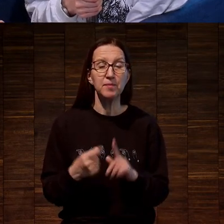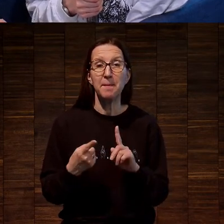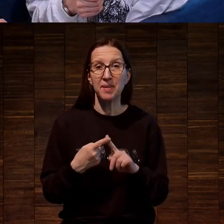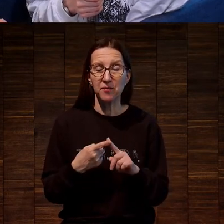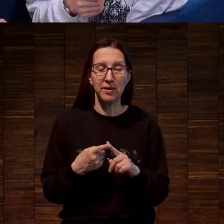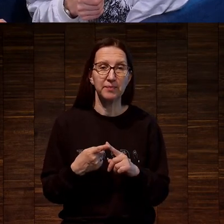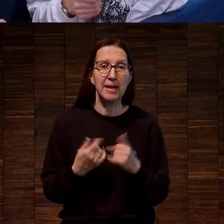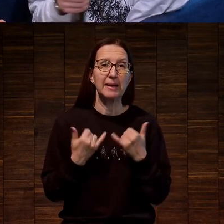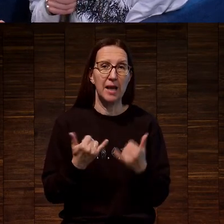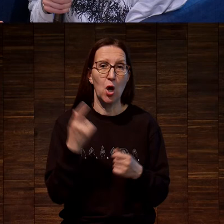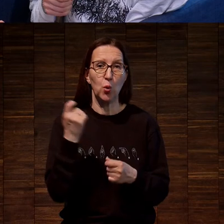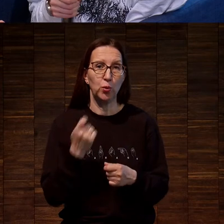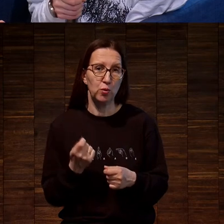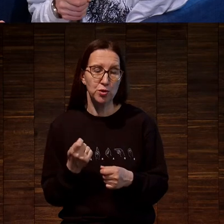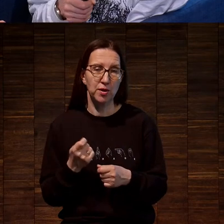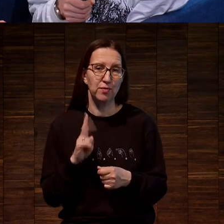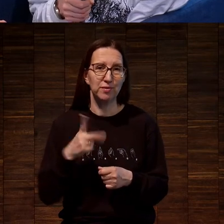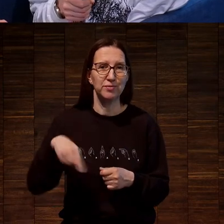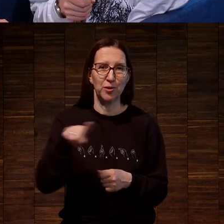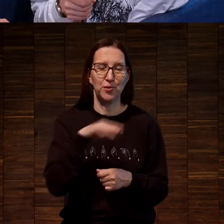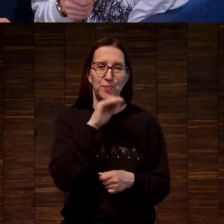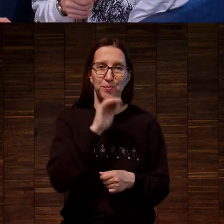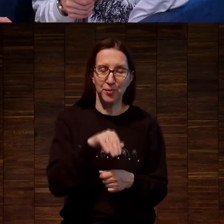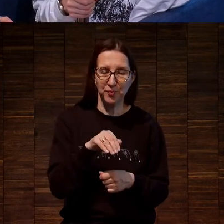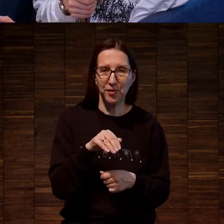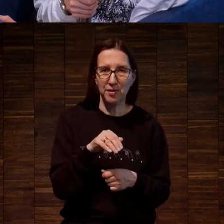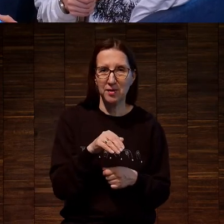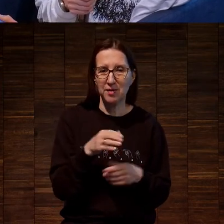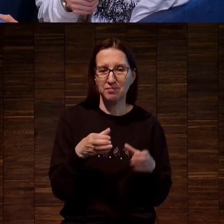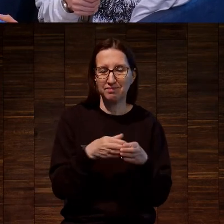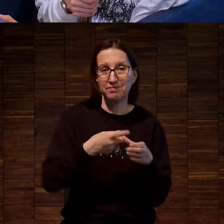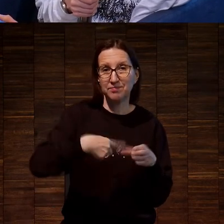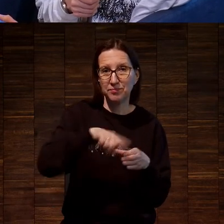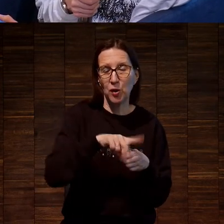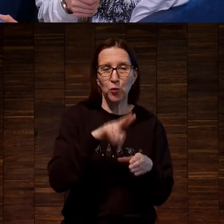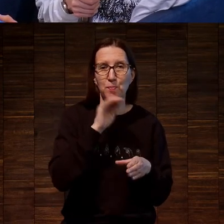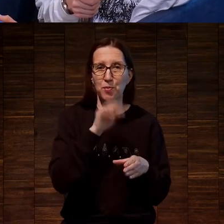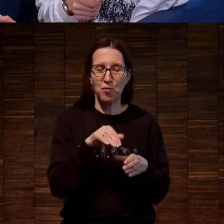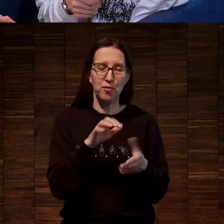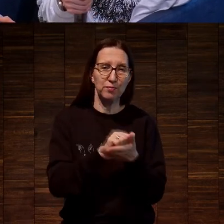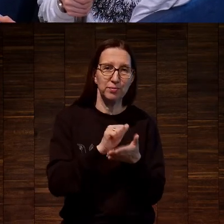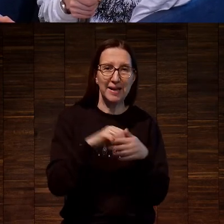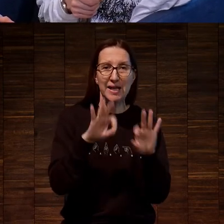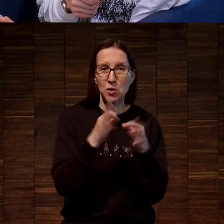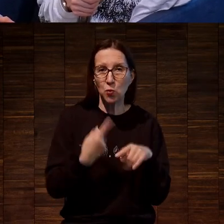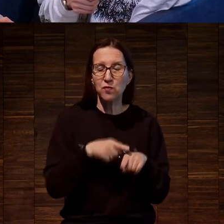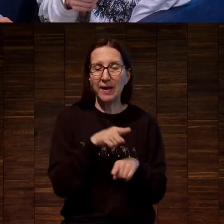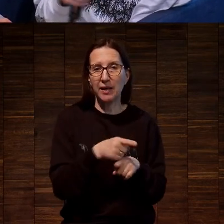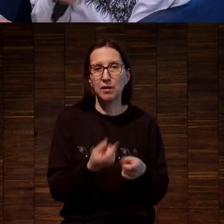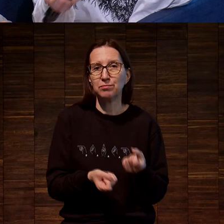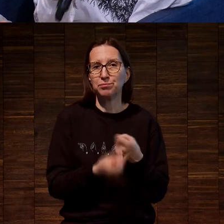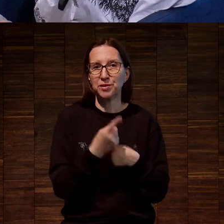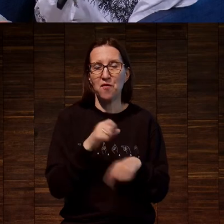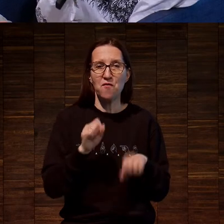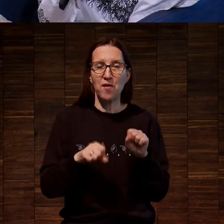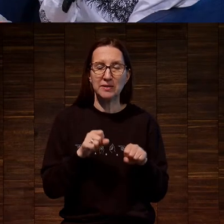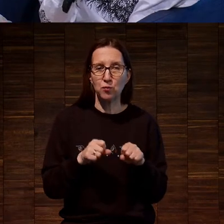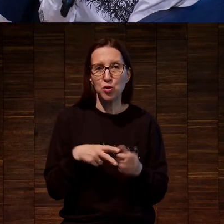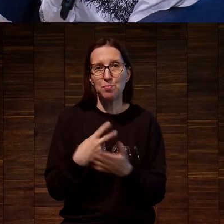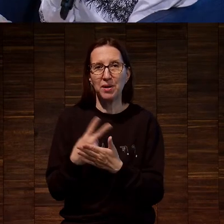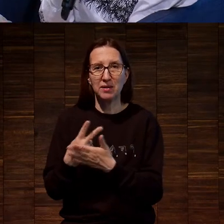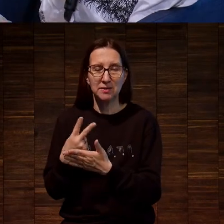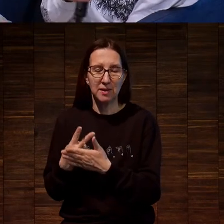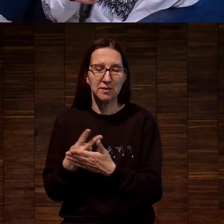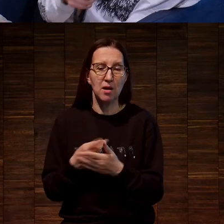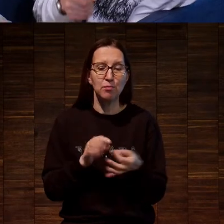во-первых, для художников из профессиональной как бы, среды, кто занимается профессиональным искусством, это возможность показать твою следующую работу